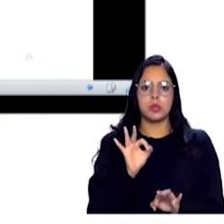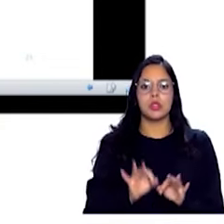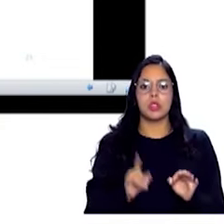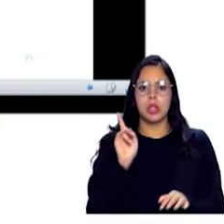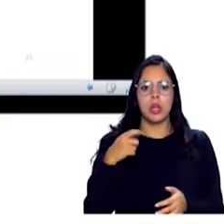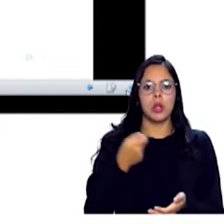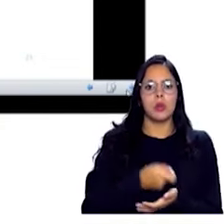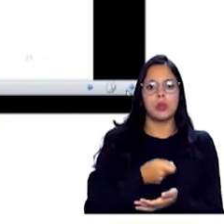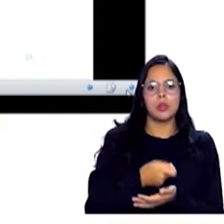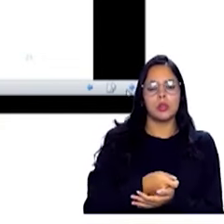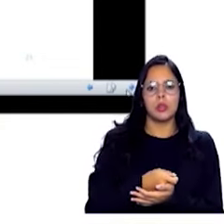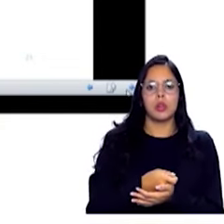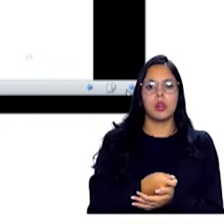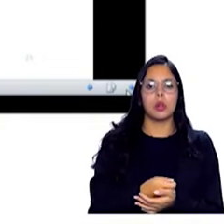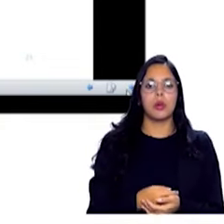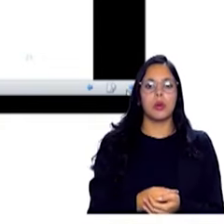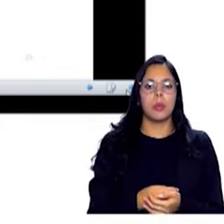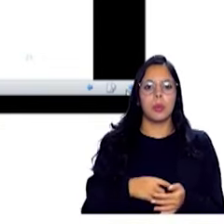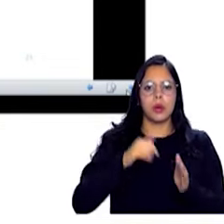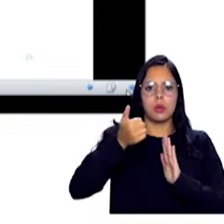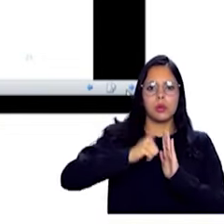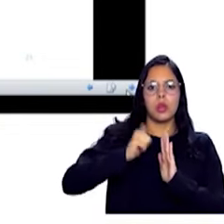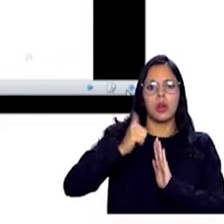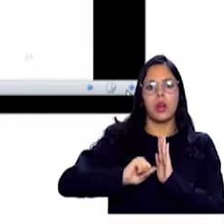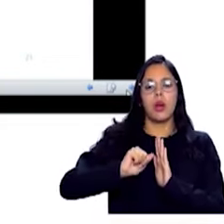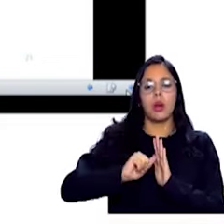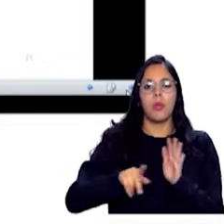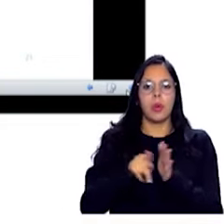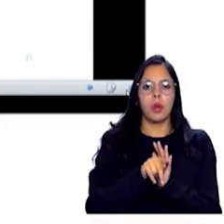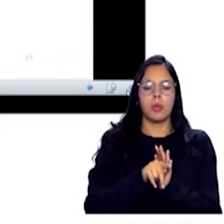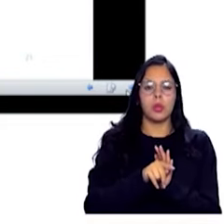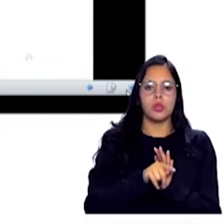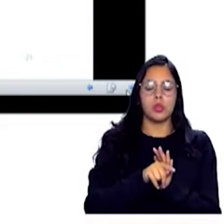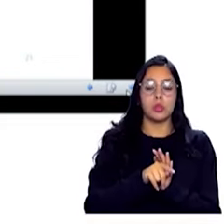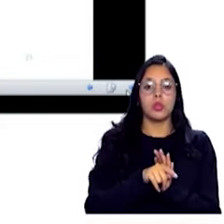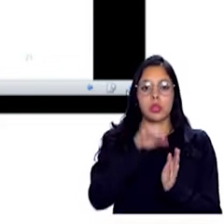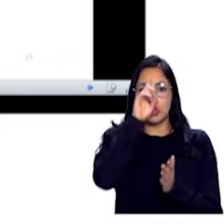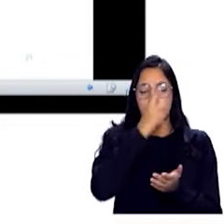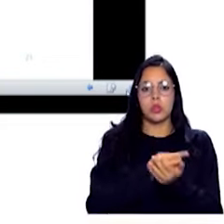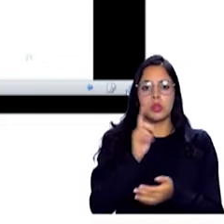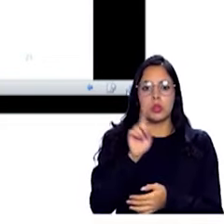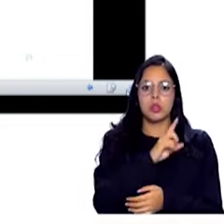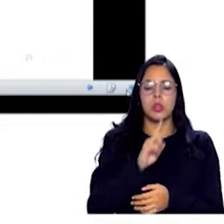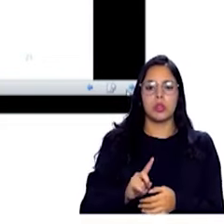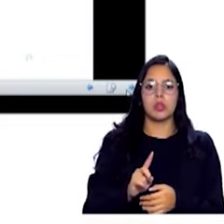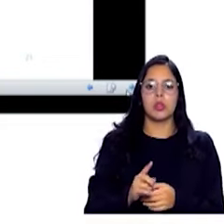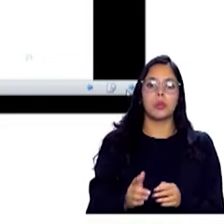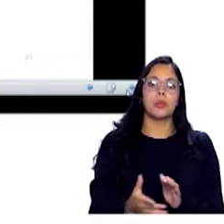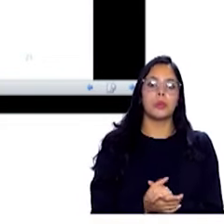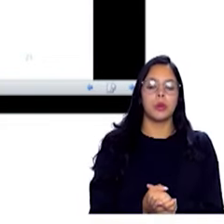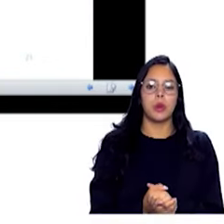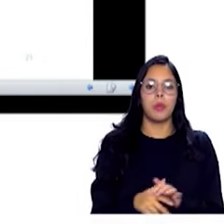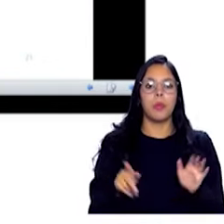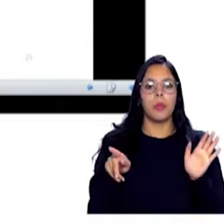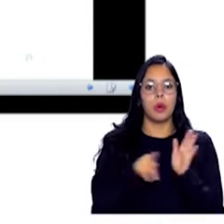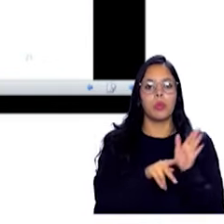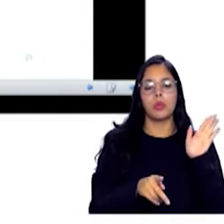corte di cassazione a enunci Il principio di diritto e forse e anche finalizzato a disincentive